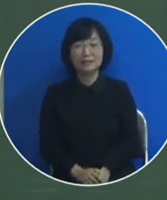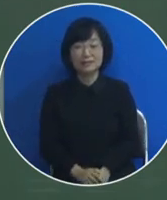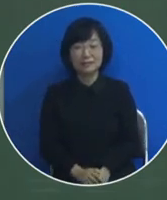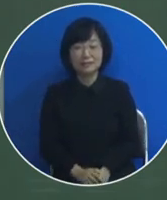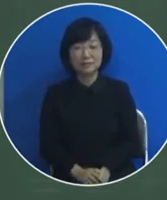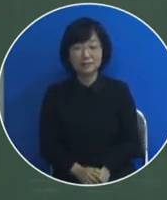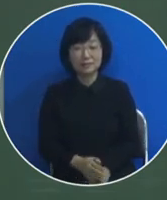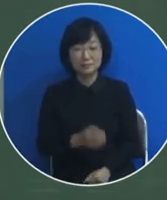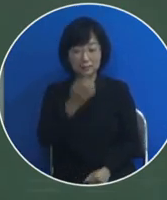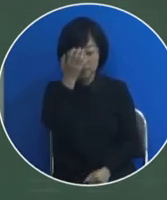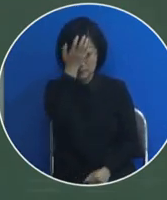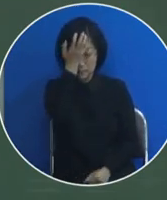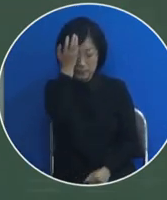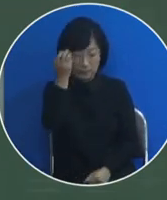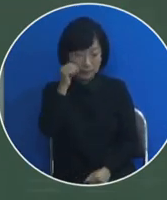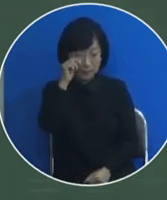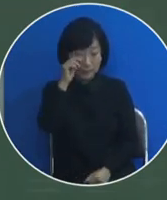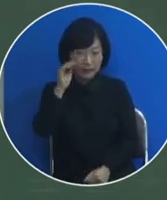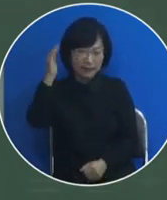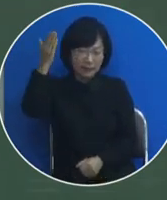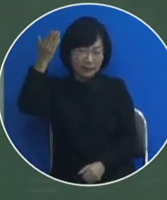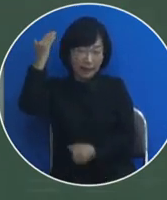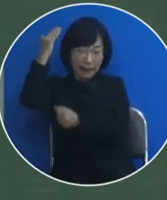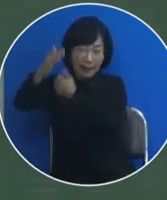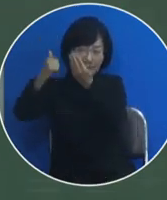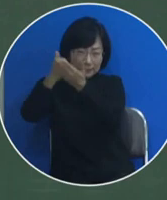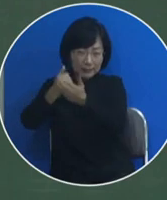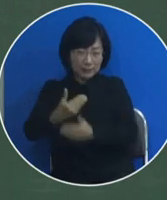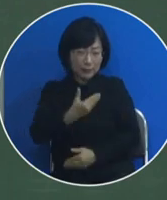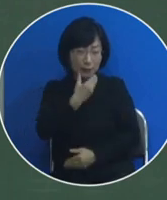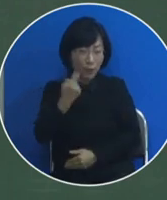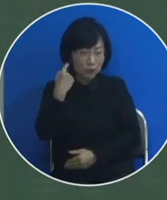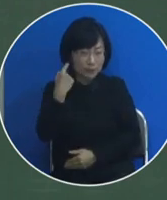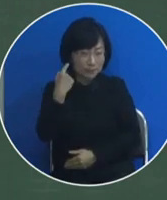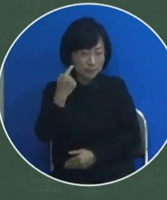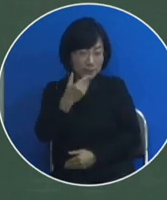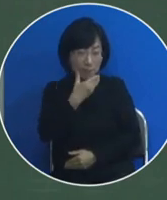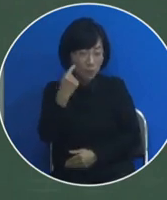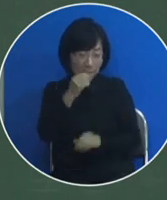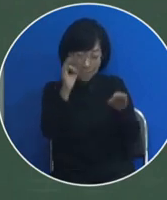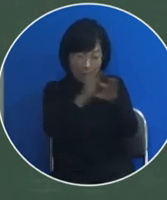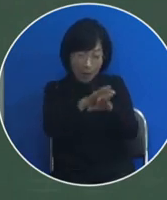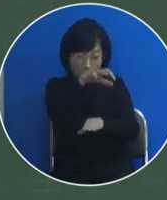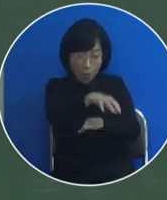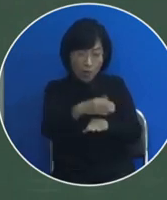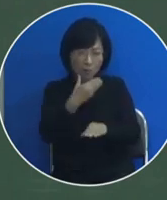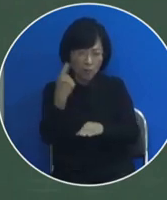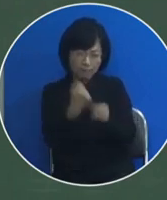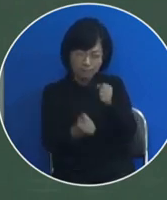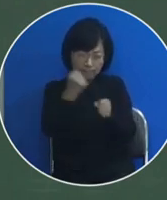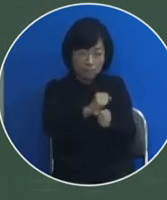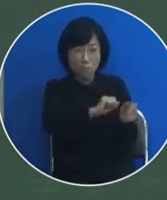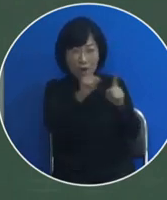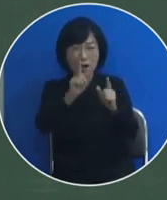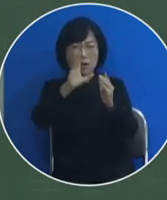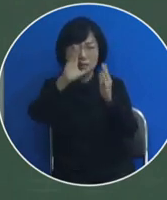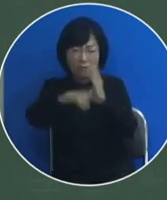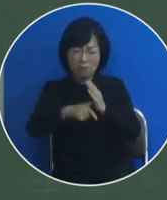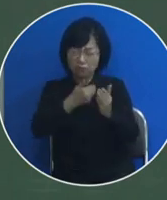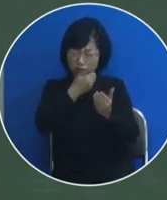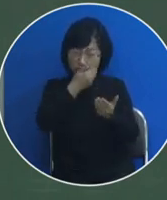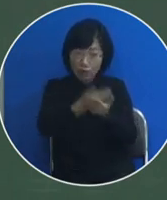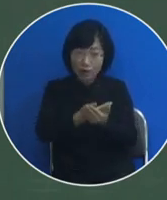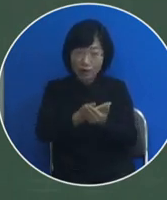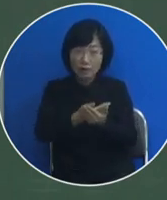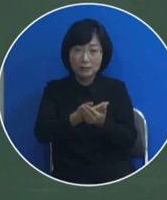하셨거든요. 그 속에 내가 있다는 걸 알아야 돼요. That God restored everything when we remained inside of the restoration of the disappearing gospel movement. We